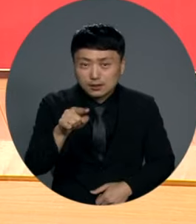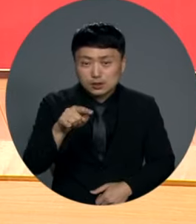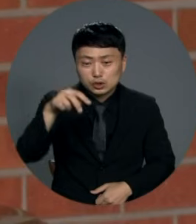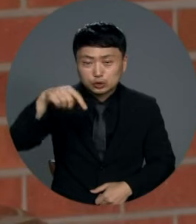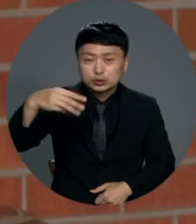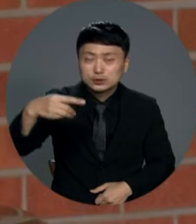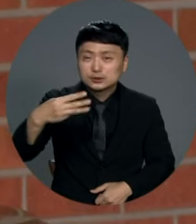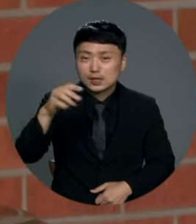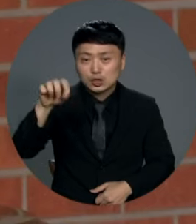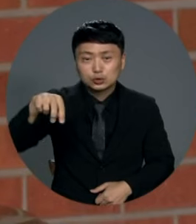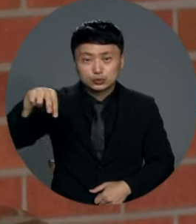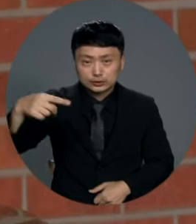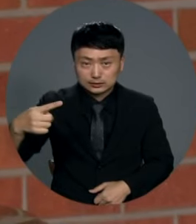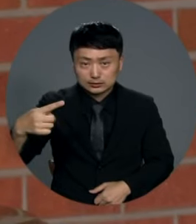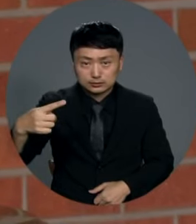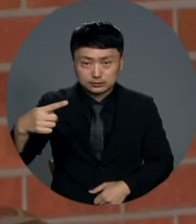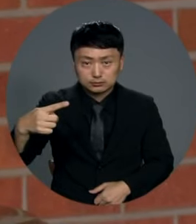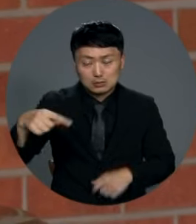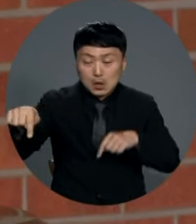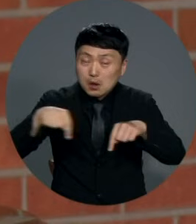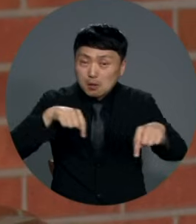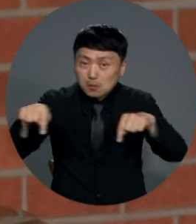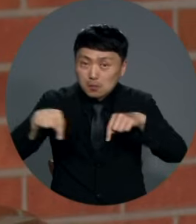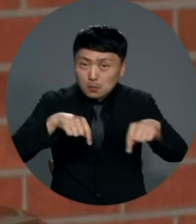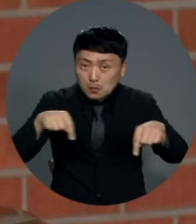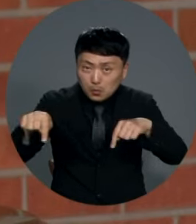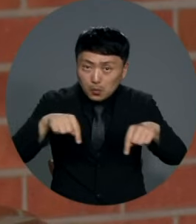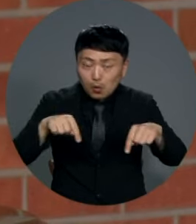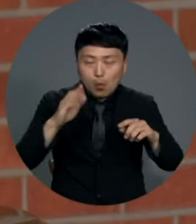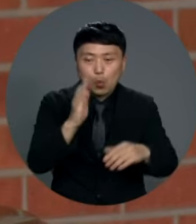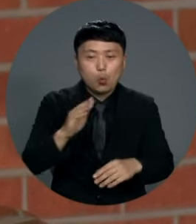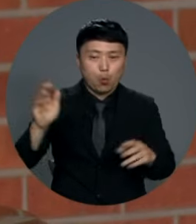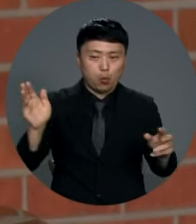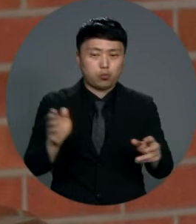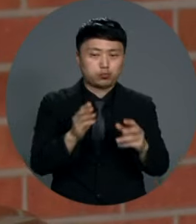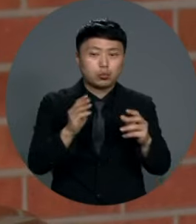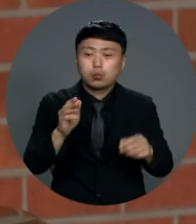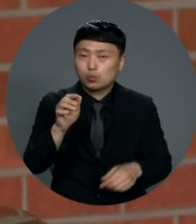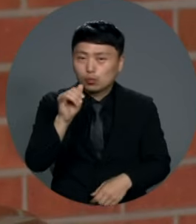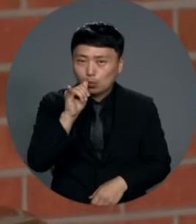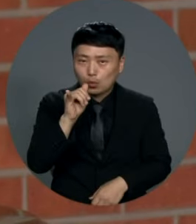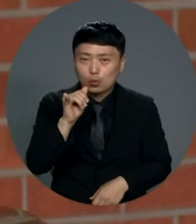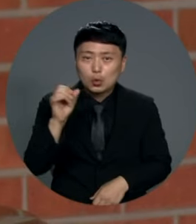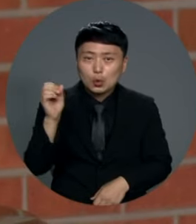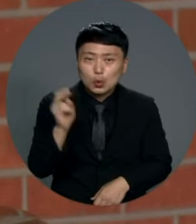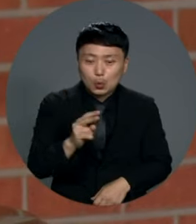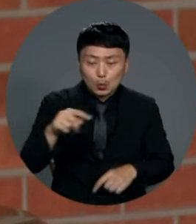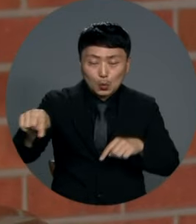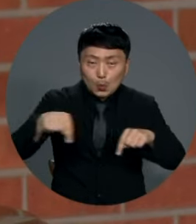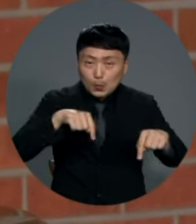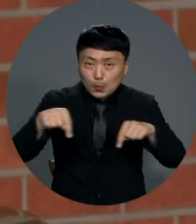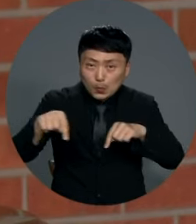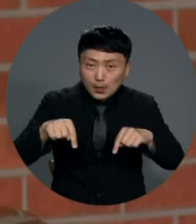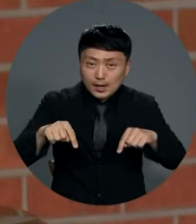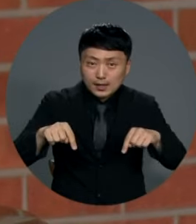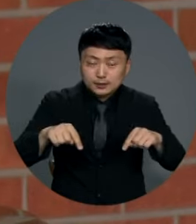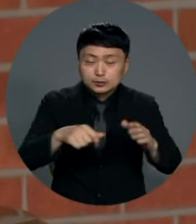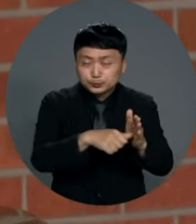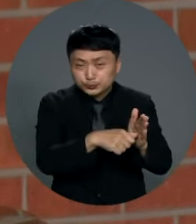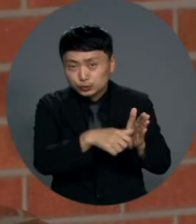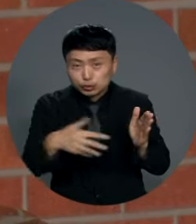위한 에반 알렉시스 크리스가 봉을 잡았습니다 연출은 세계적인 테너